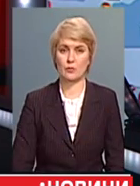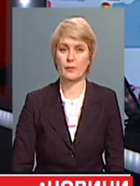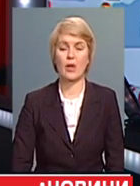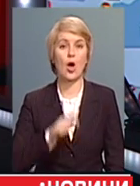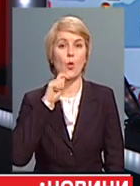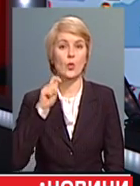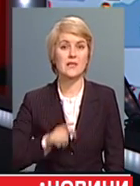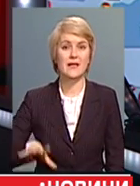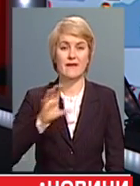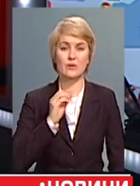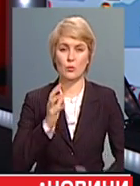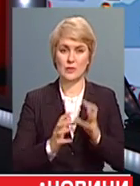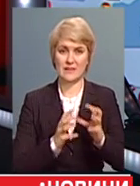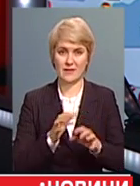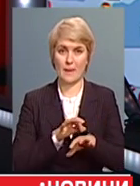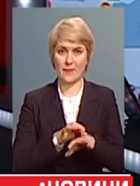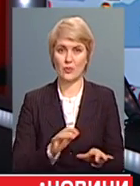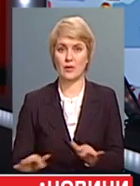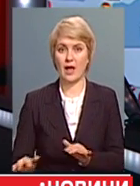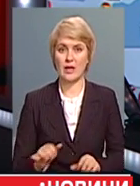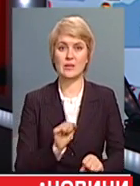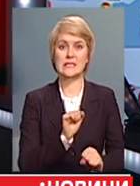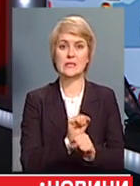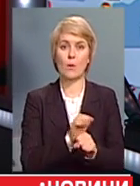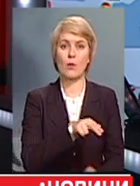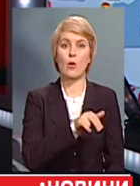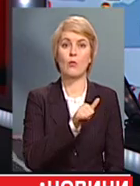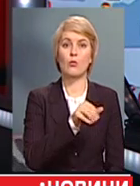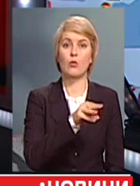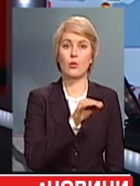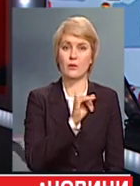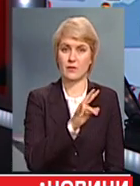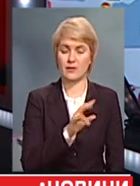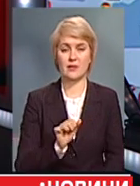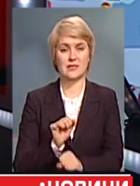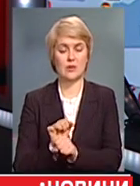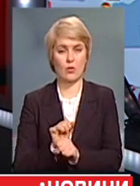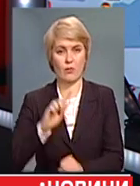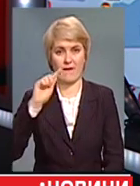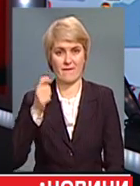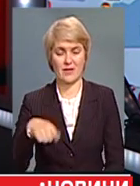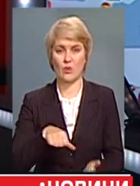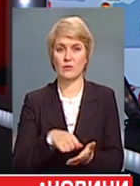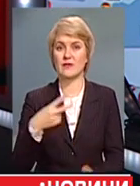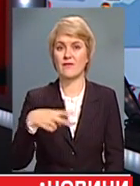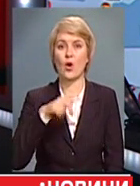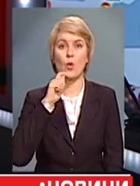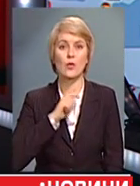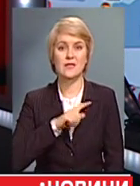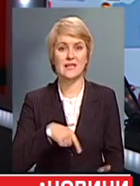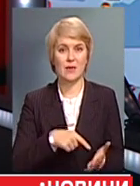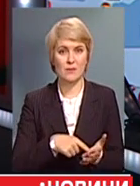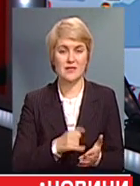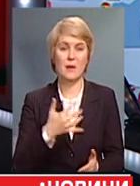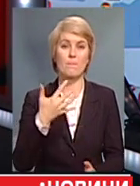Українці в усьому світі проводять нині акцію «Стоп Путін, стоп війна». До неї долучилися 20 українських міст і більше як 50 в усьому